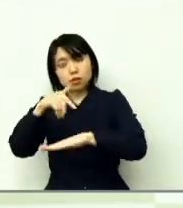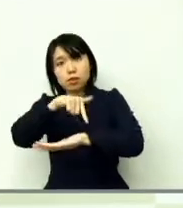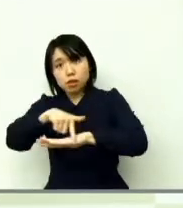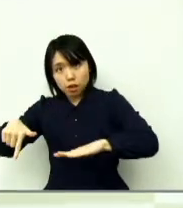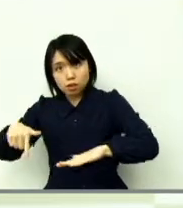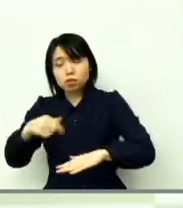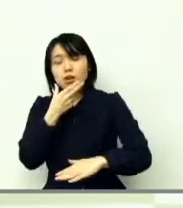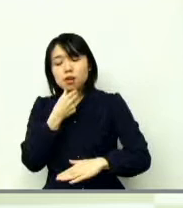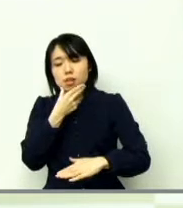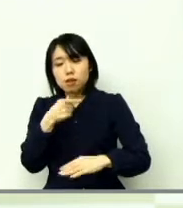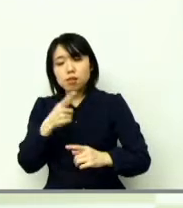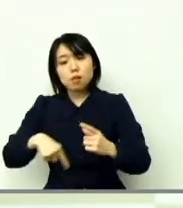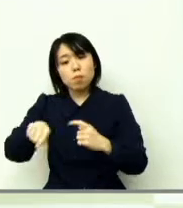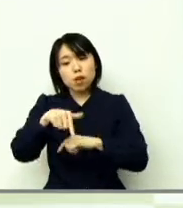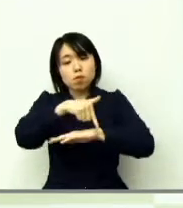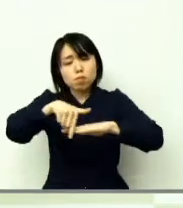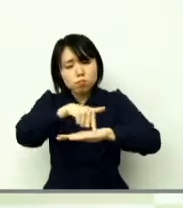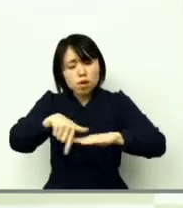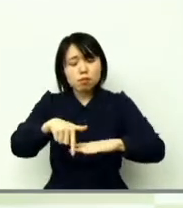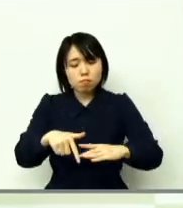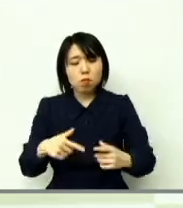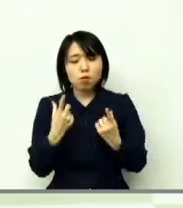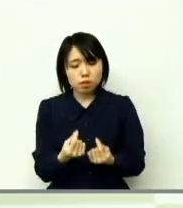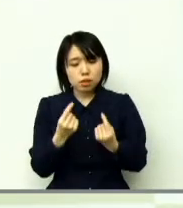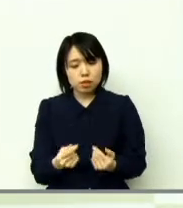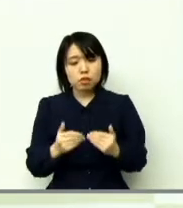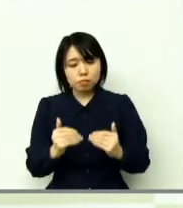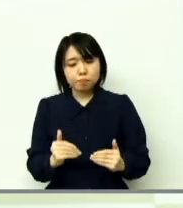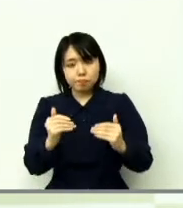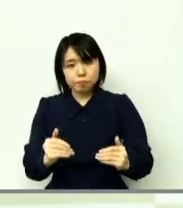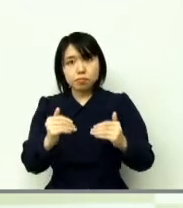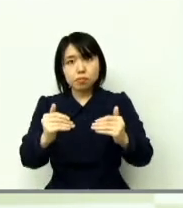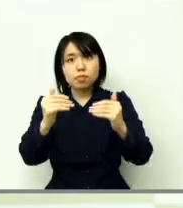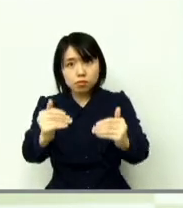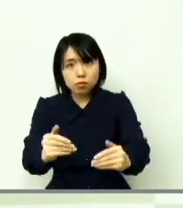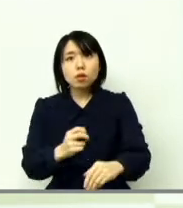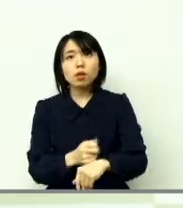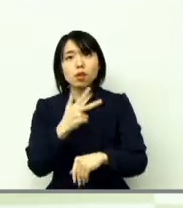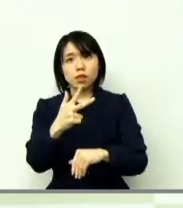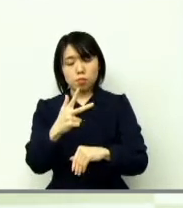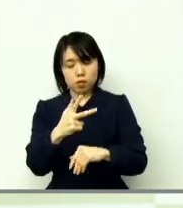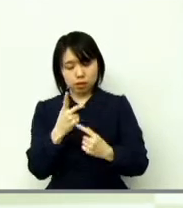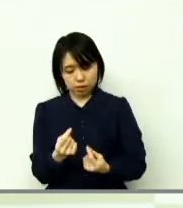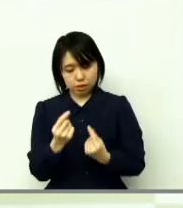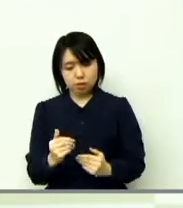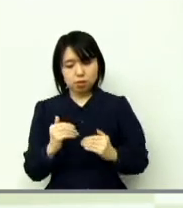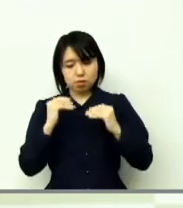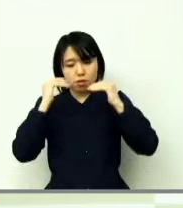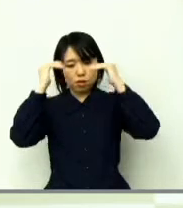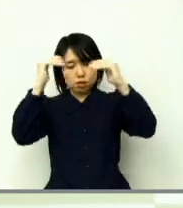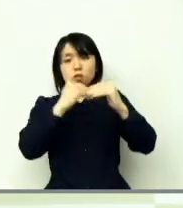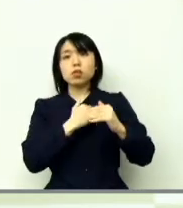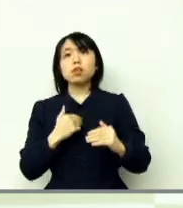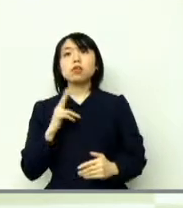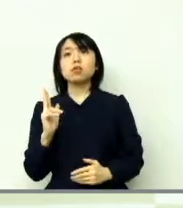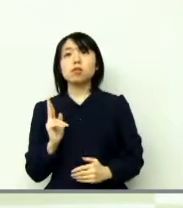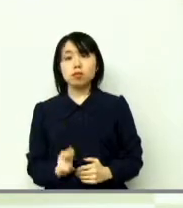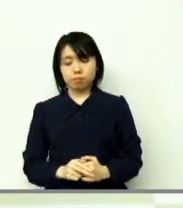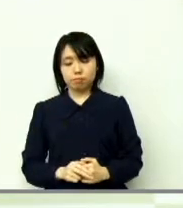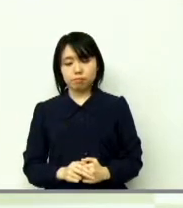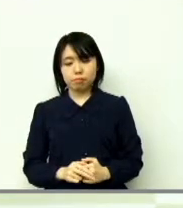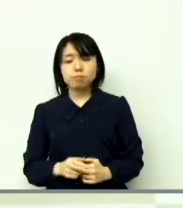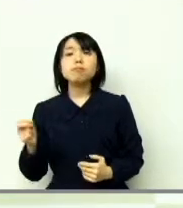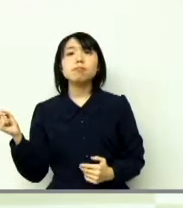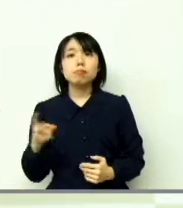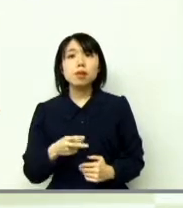に実施をしながらですね、本市が継続的に発展できるように、またより多くの市民の皆さん